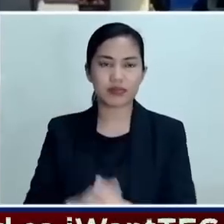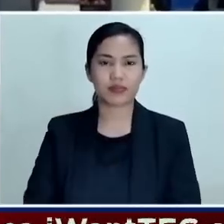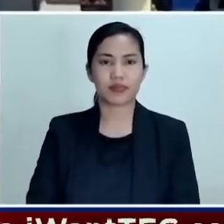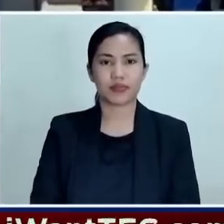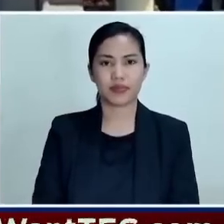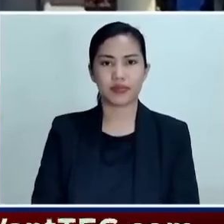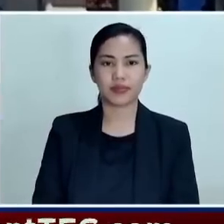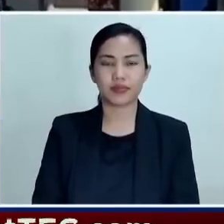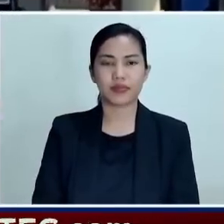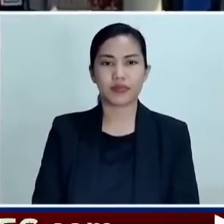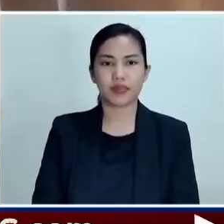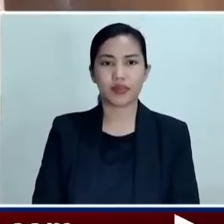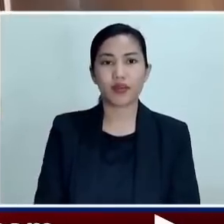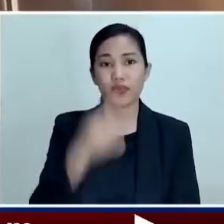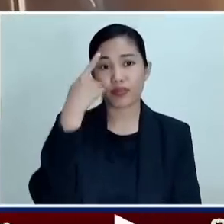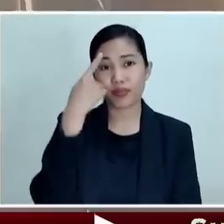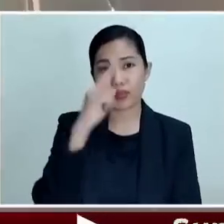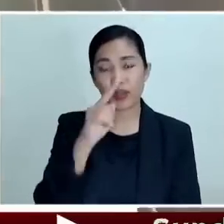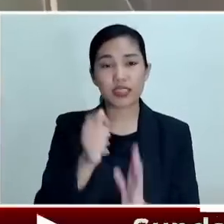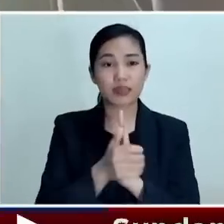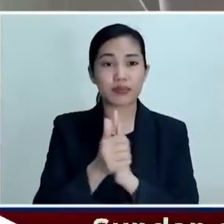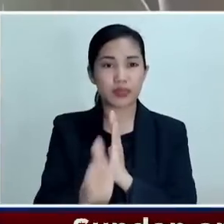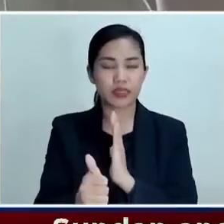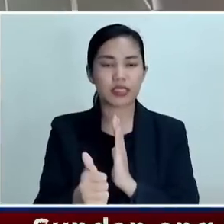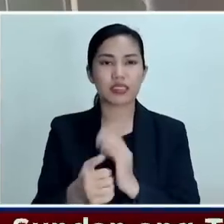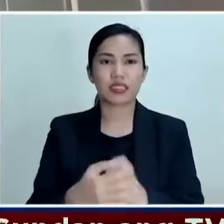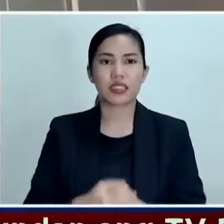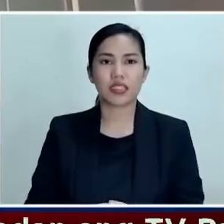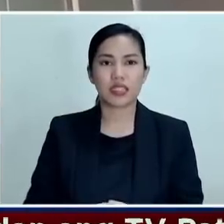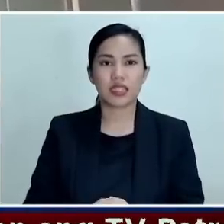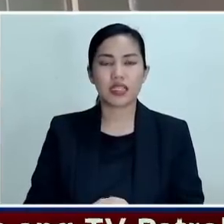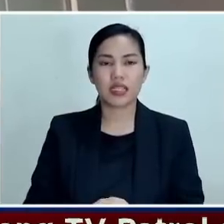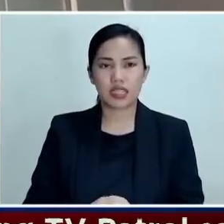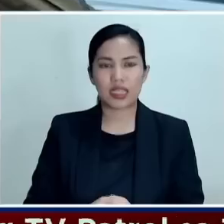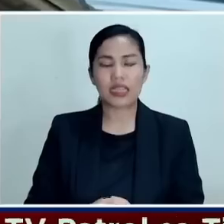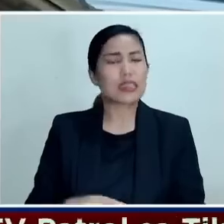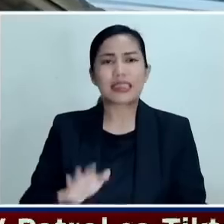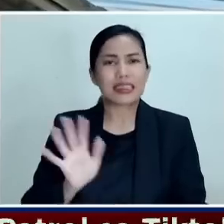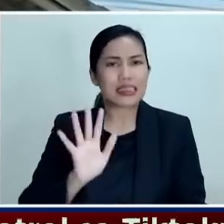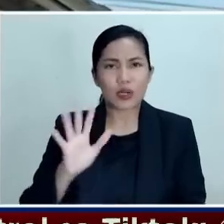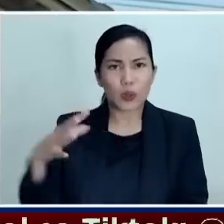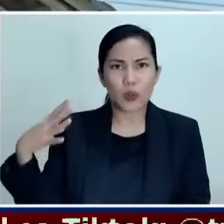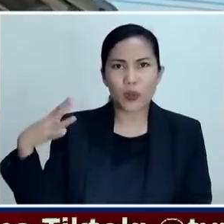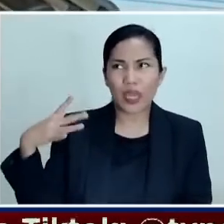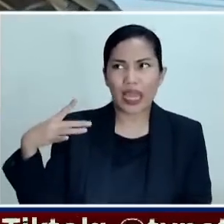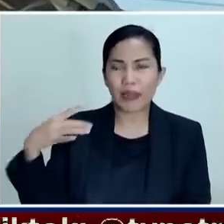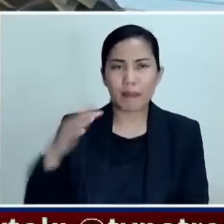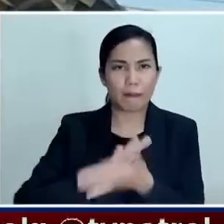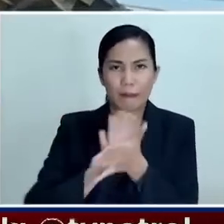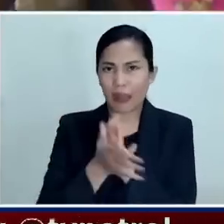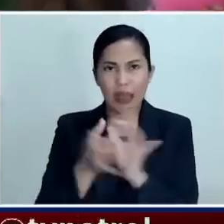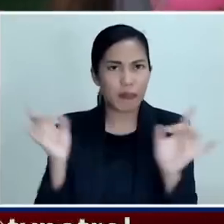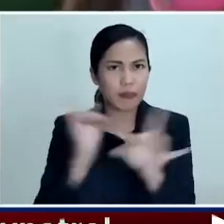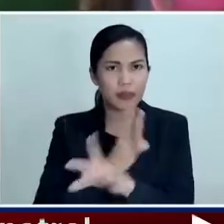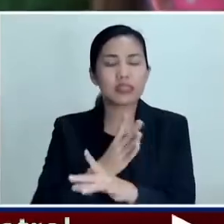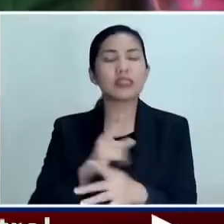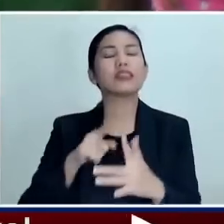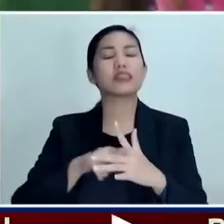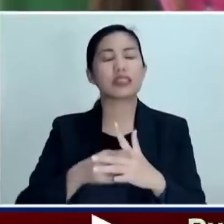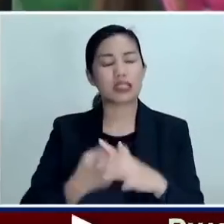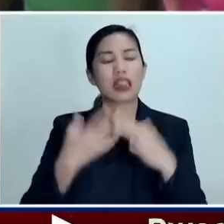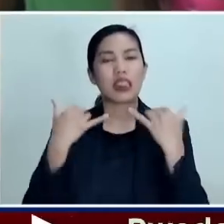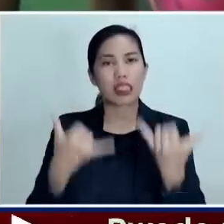Para sa mga eksperto, hindi dapat kumilos kapag malala na ang nakikitang epekto ng climate change. Ngayon pa lang, dapat nang